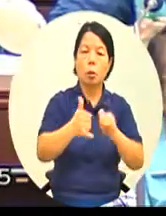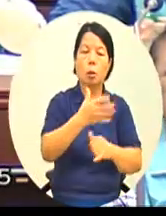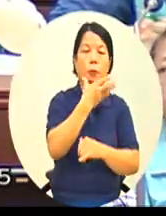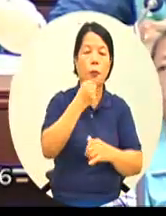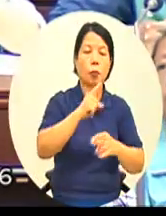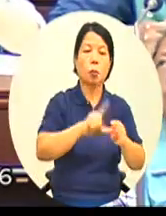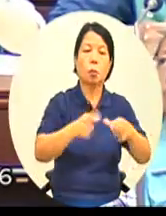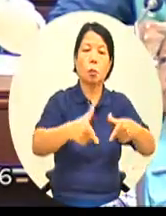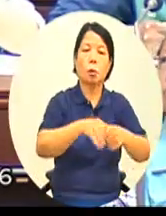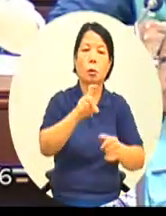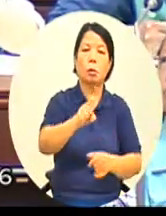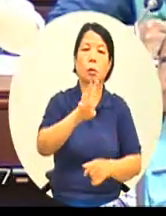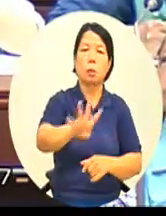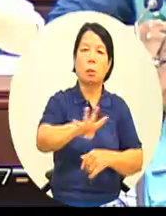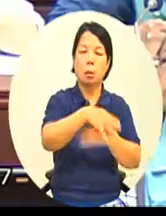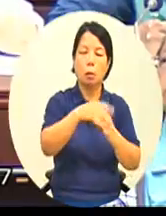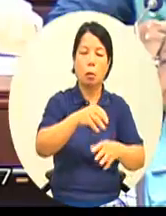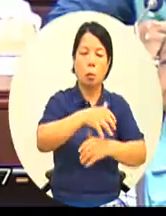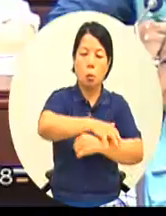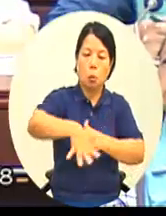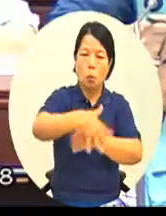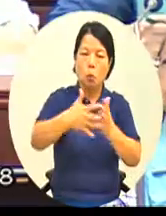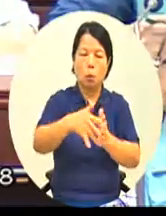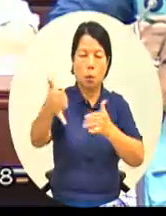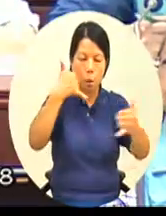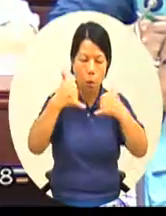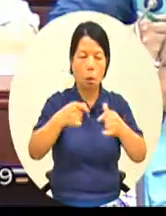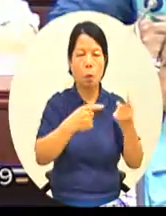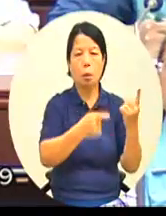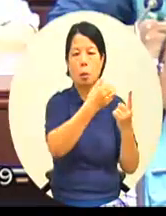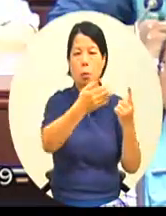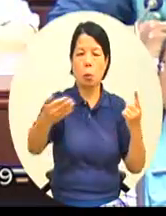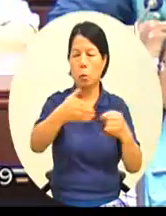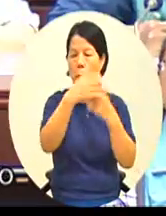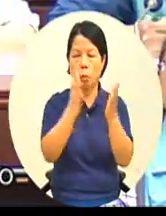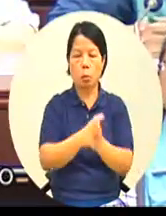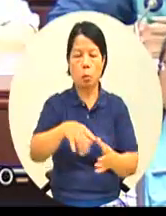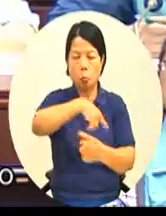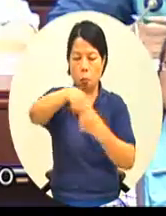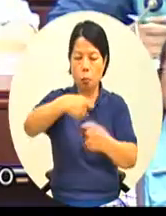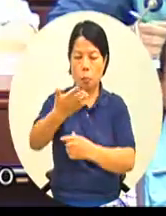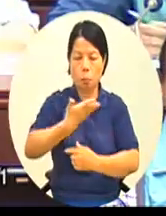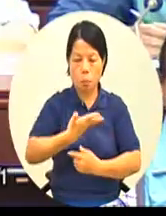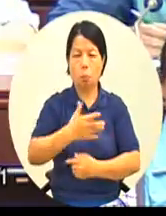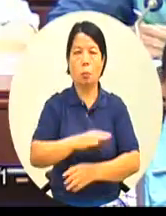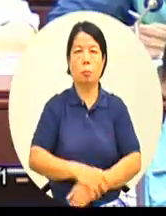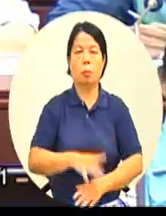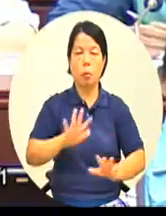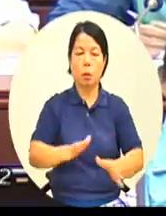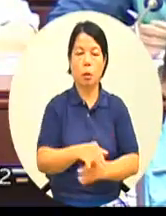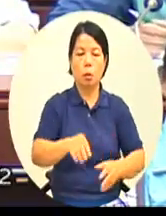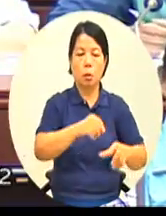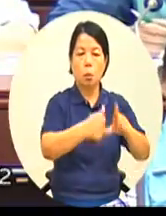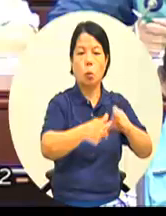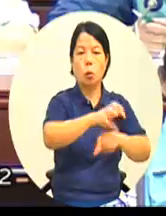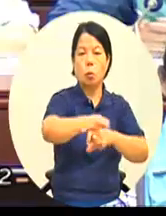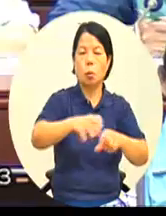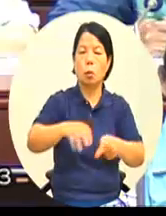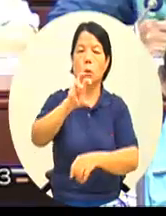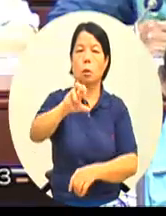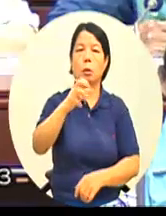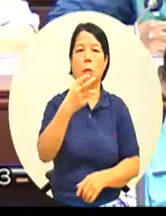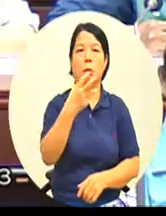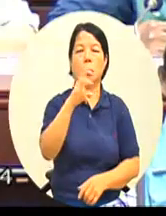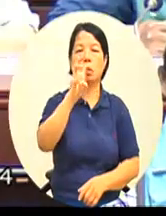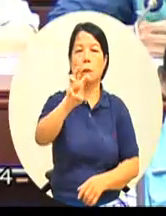后我们社会局各科室你打电话进来1999就会转给我们，甚至说我们各区38区的区公所要询